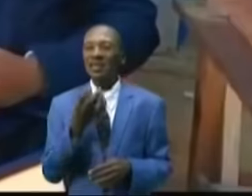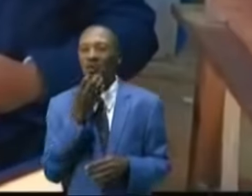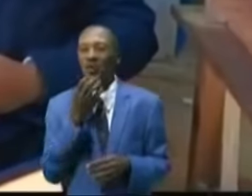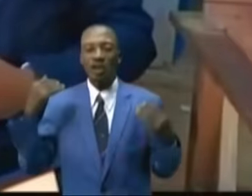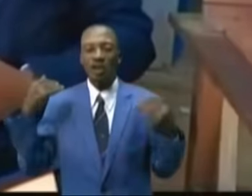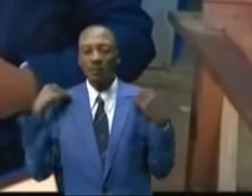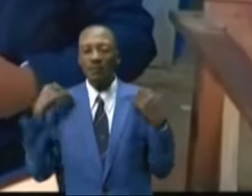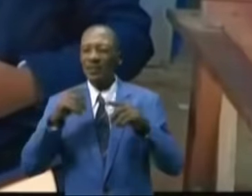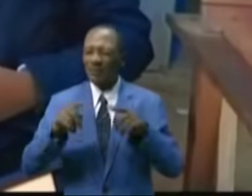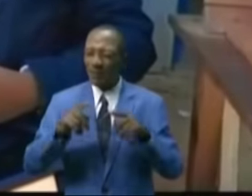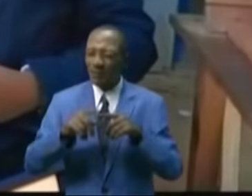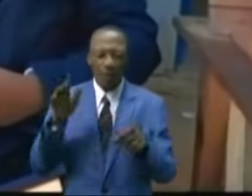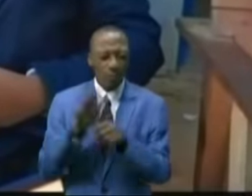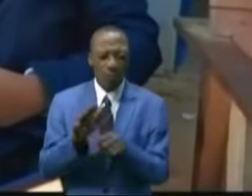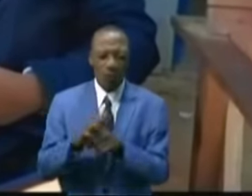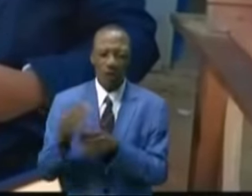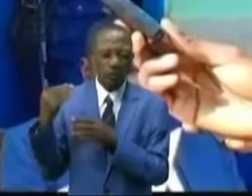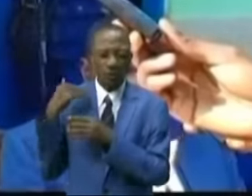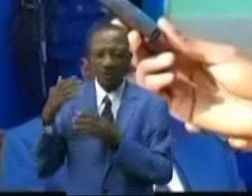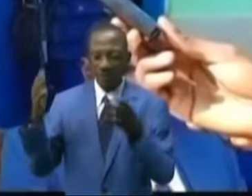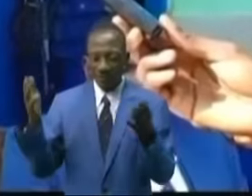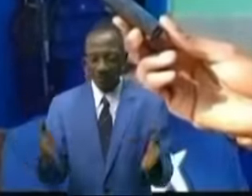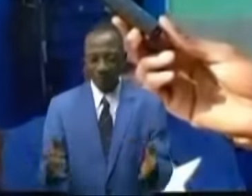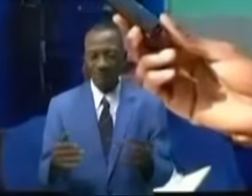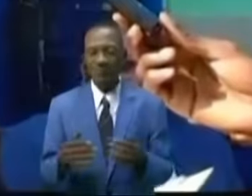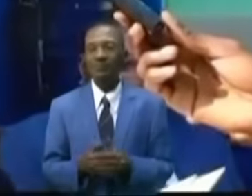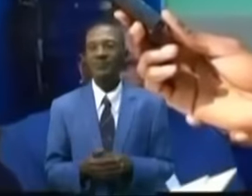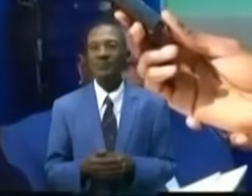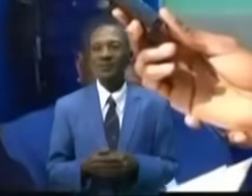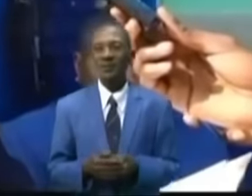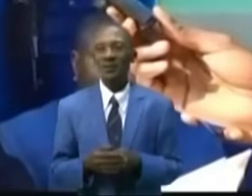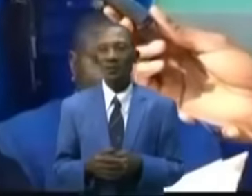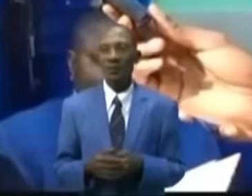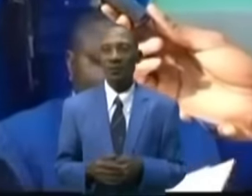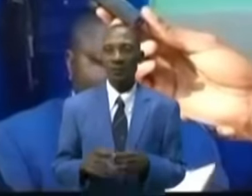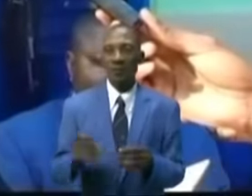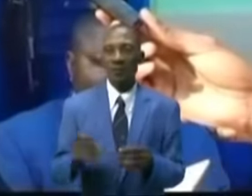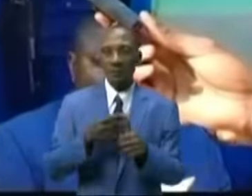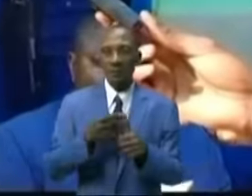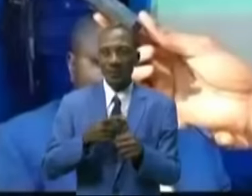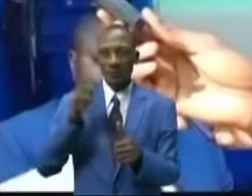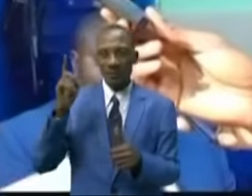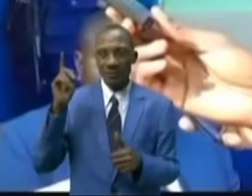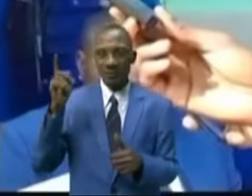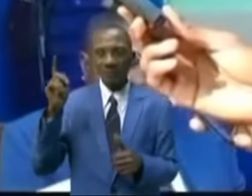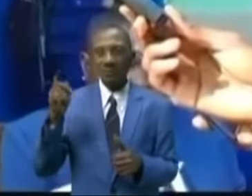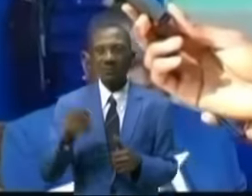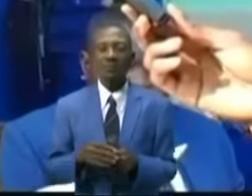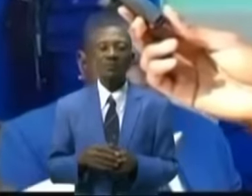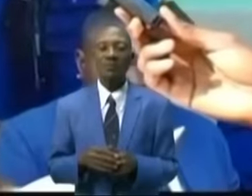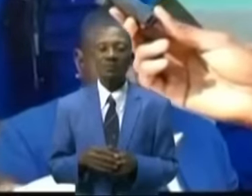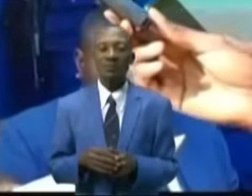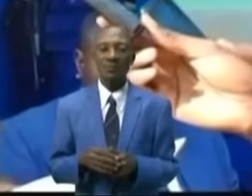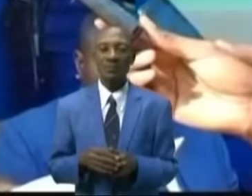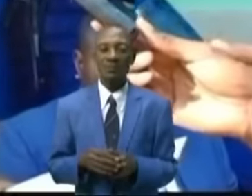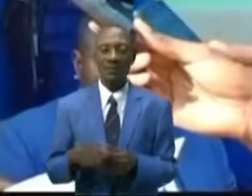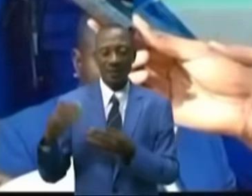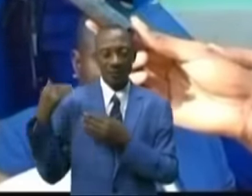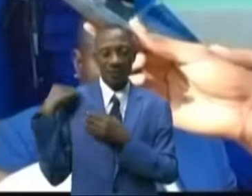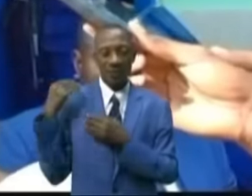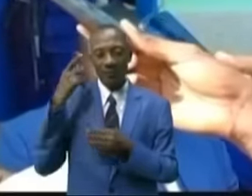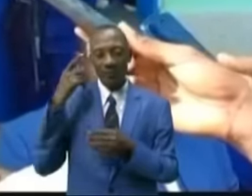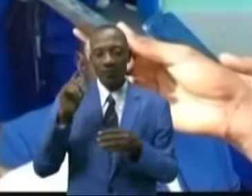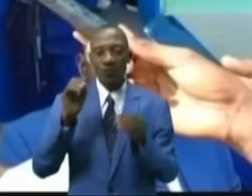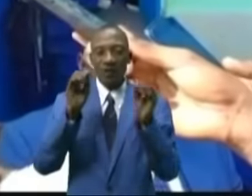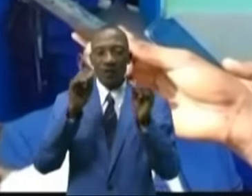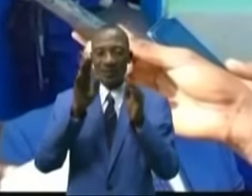anonymes. Prenant en premier la parole, Jean-Pierre Abraham Babicha, Proved de Kassai 2, a rendu un vibrant